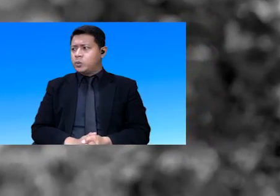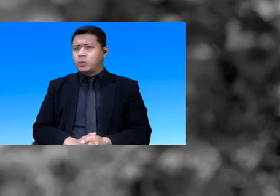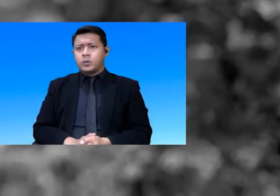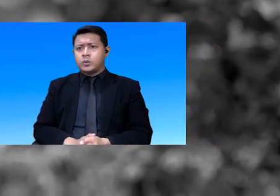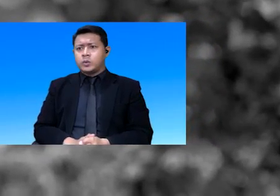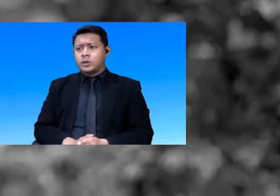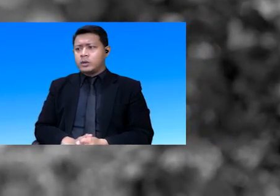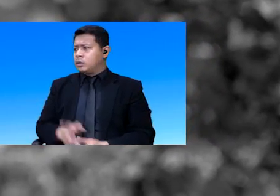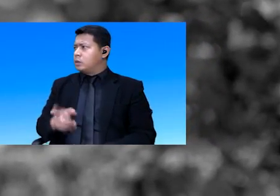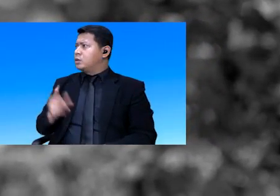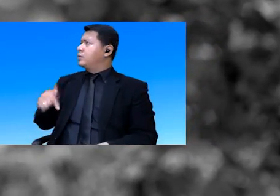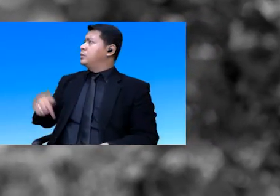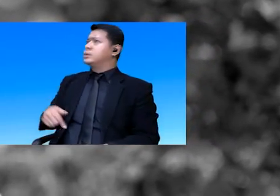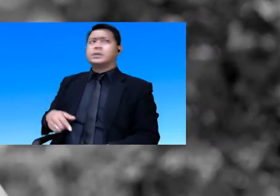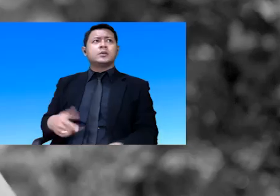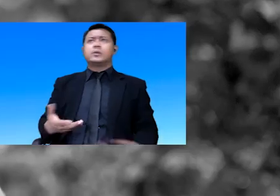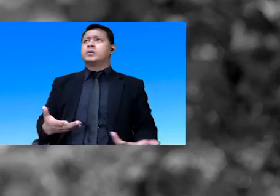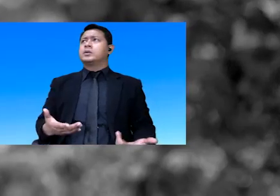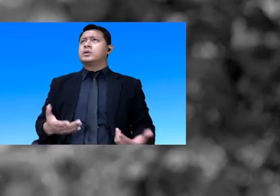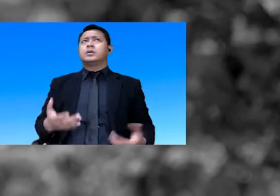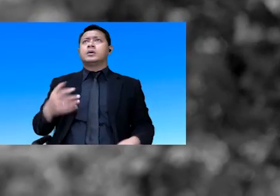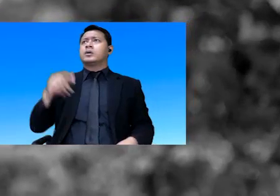Kenapa aku ada di sini?